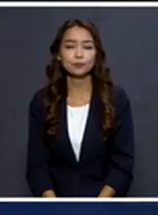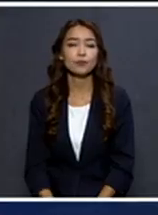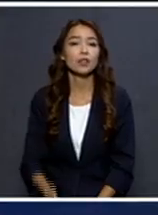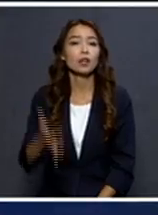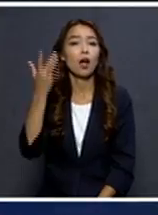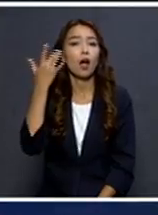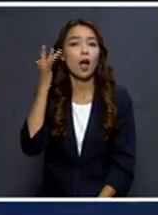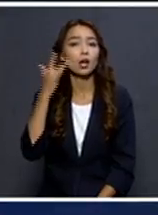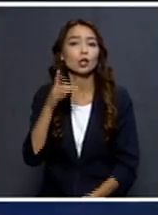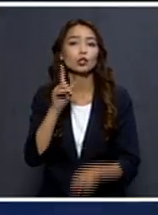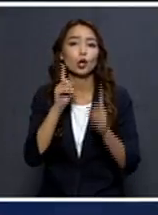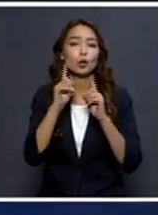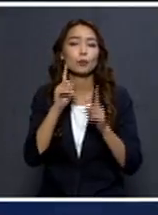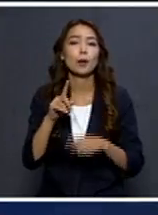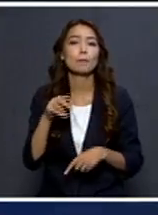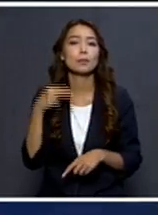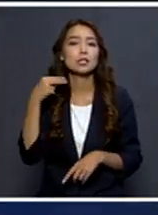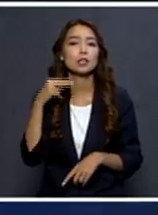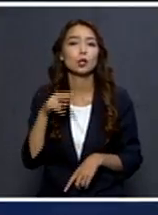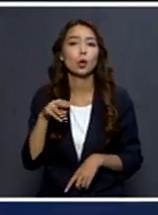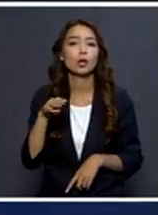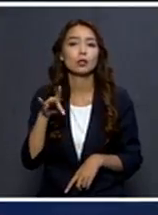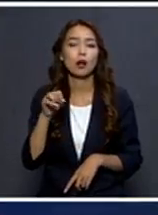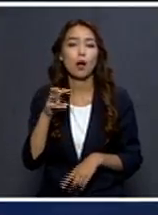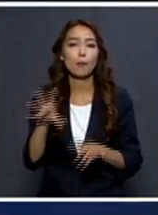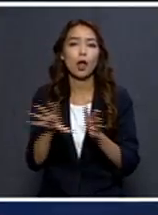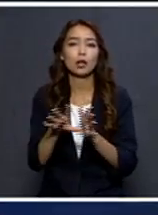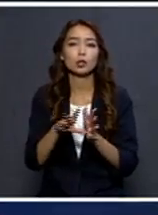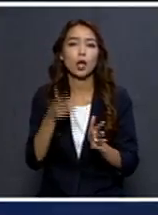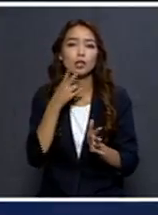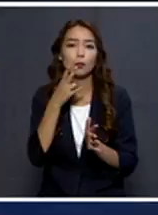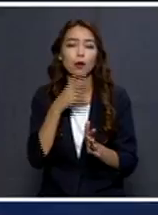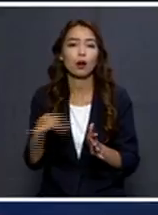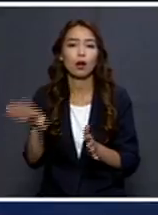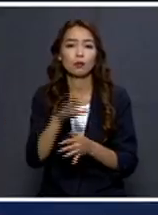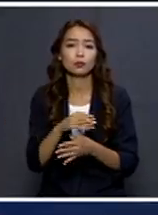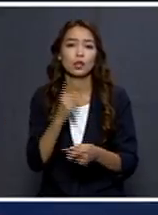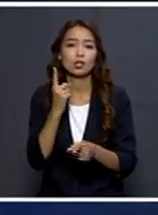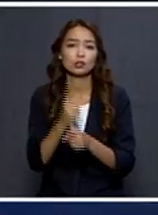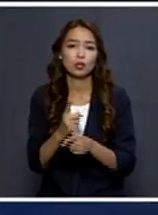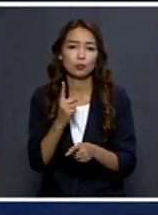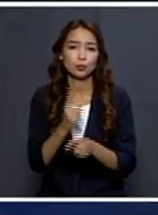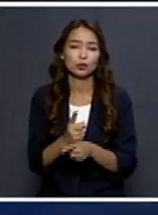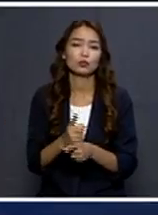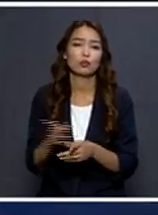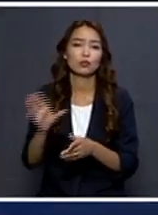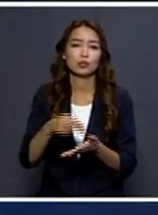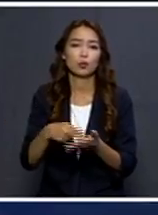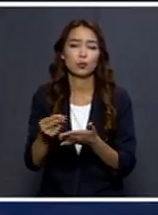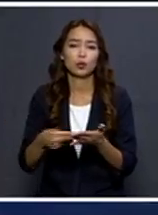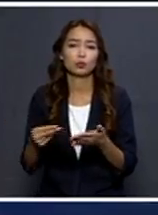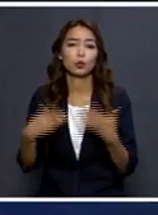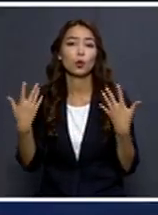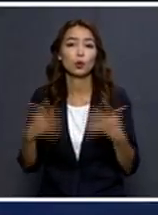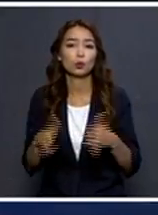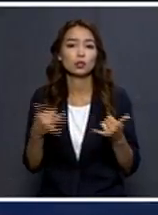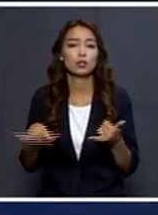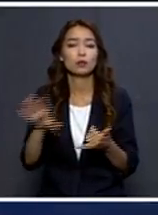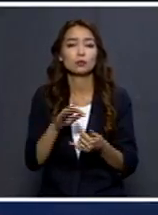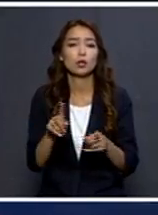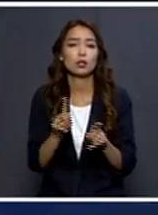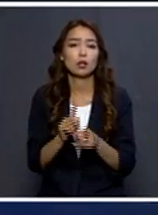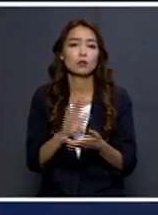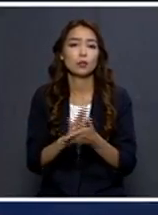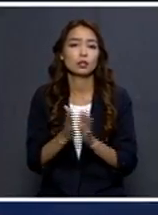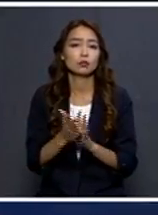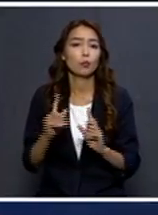АҚШ үкіметі мен президент Дональд Трамп электрондық темекі қолдануға және оны саудалауға шектеу қою жолдарын қарастырып жатыр. Өйткені мұндай